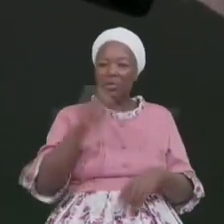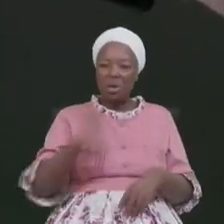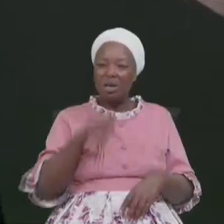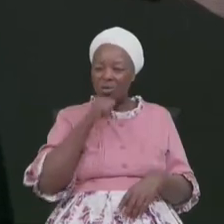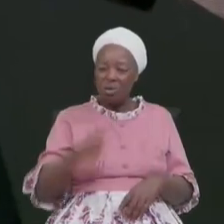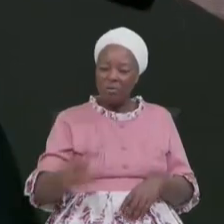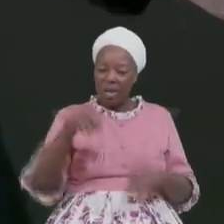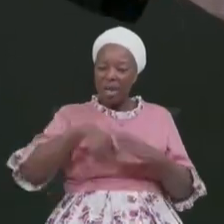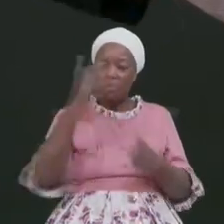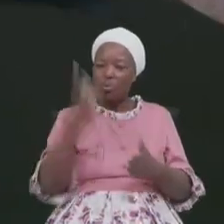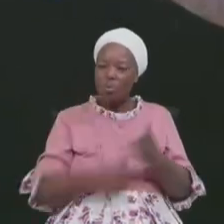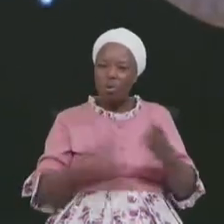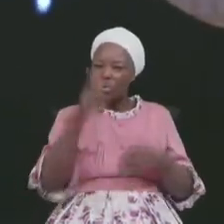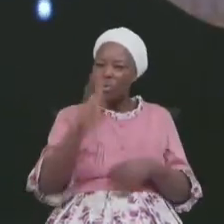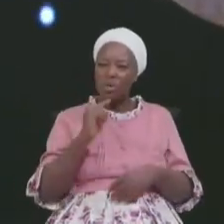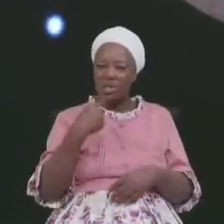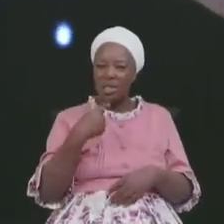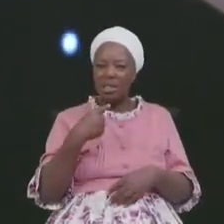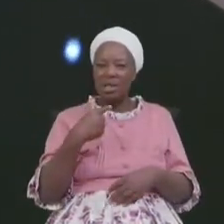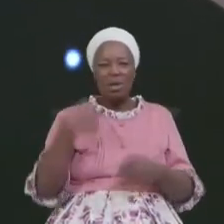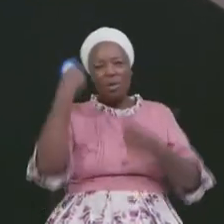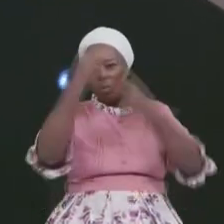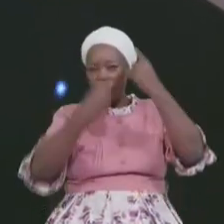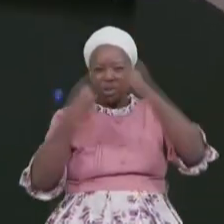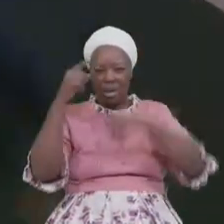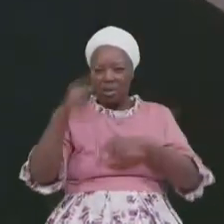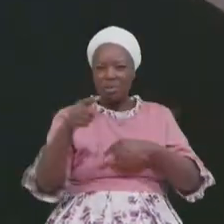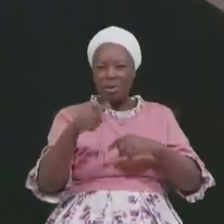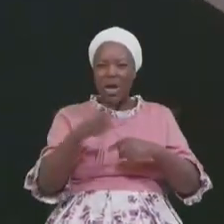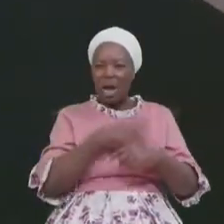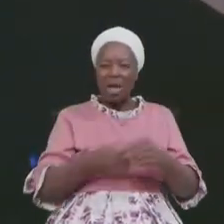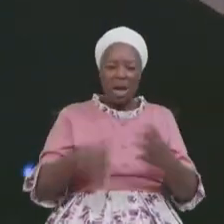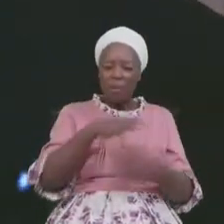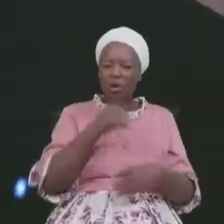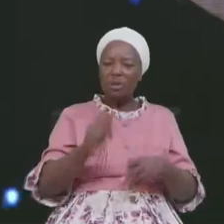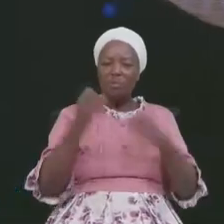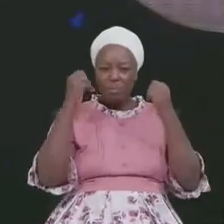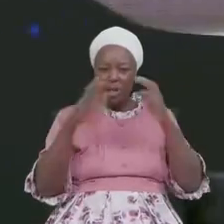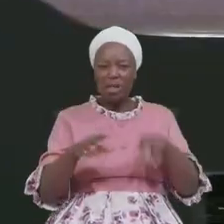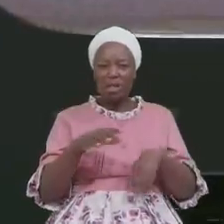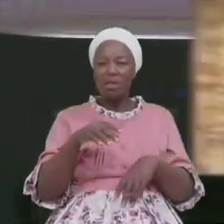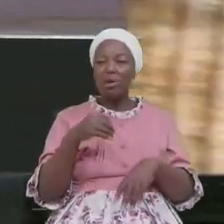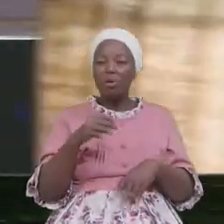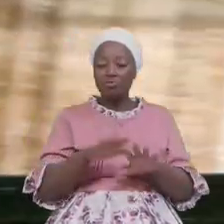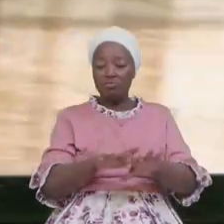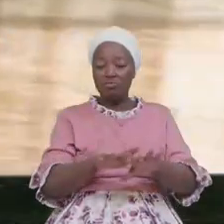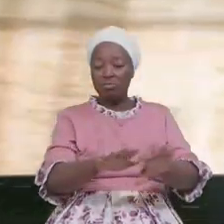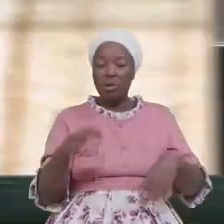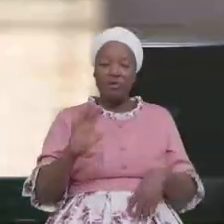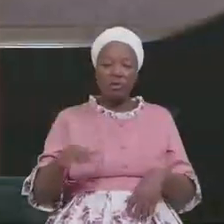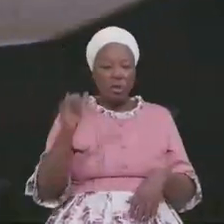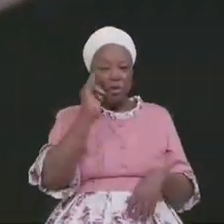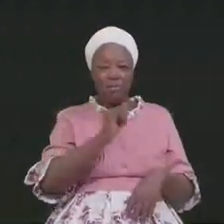sujet. Parmi les multitudes des enfants d'Israël, Caleb